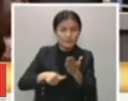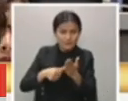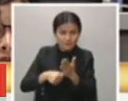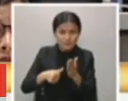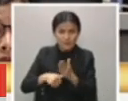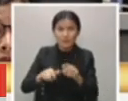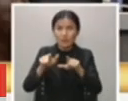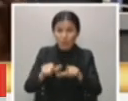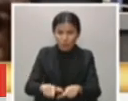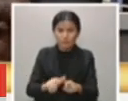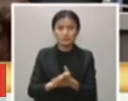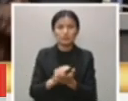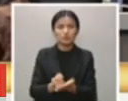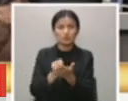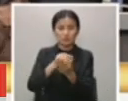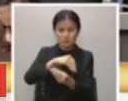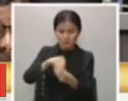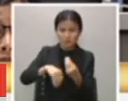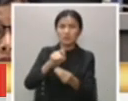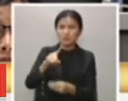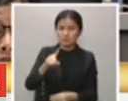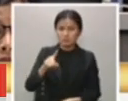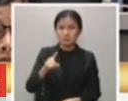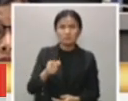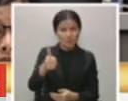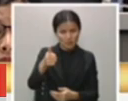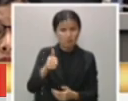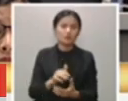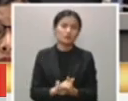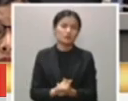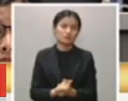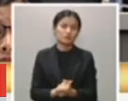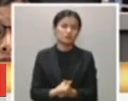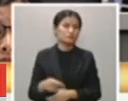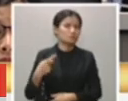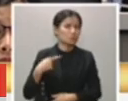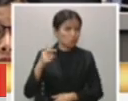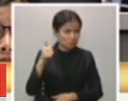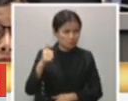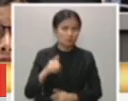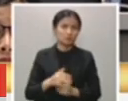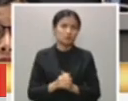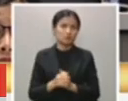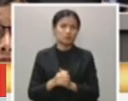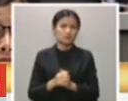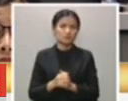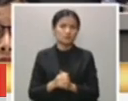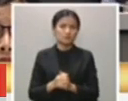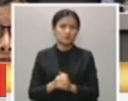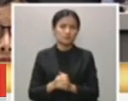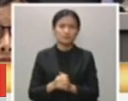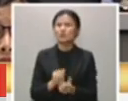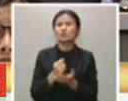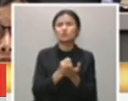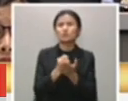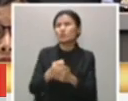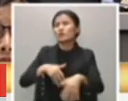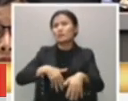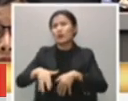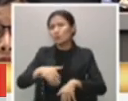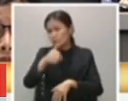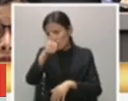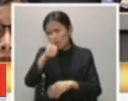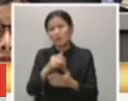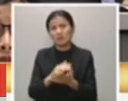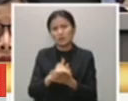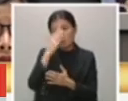เศรษฐกิจที่มีผลทันทีนะครับมีผลมีประสิทธิภาพสูงกว่าอีกวิธีการใดๆด้วยซ้ำเพราะ